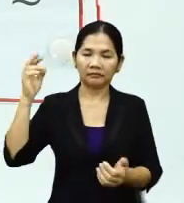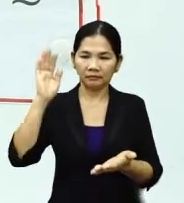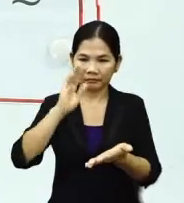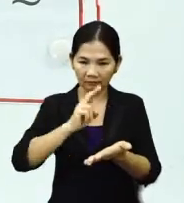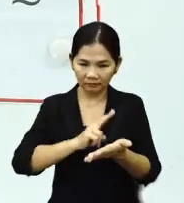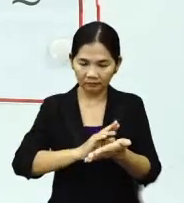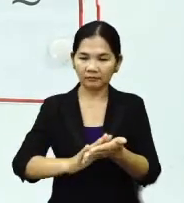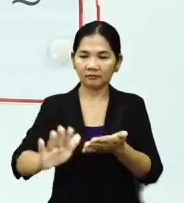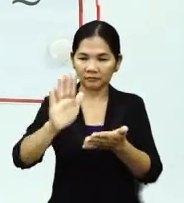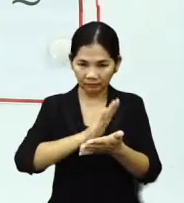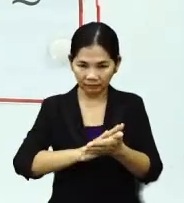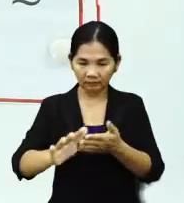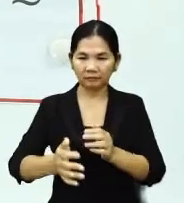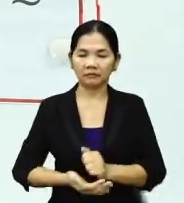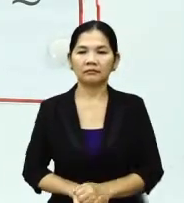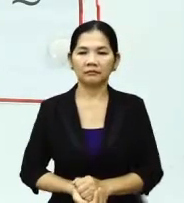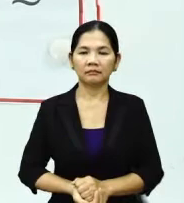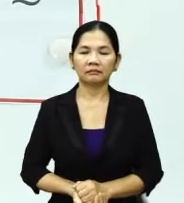sát bát